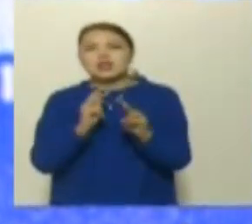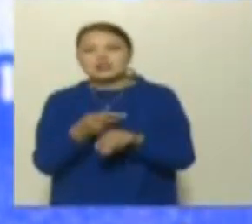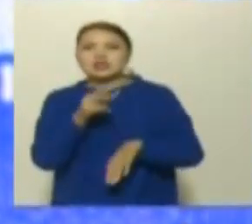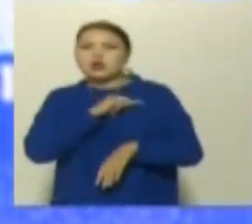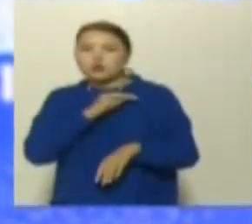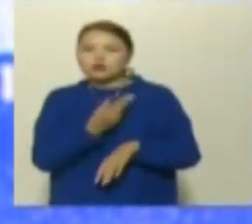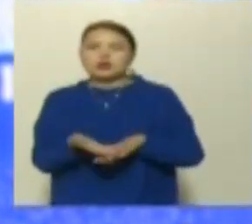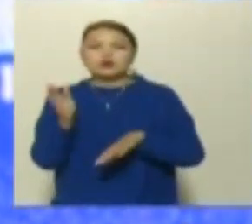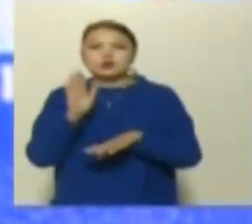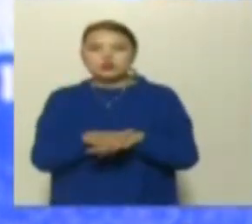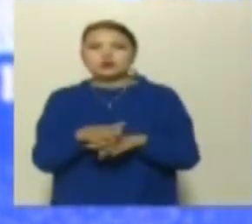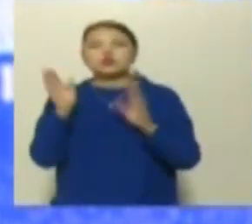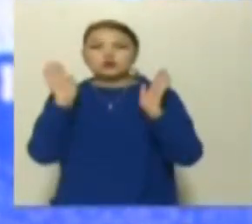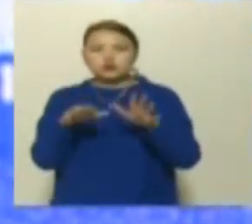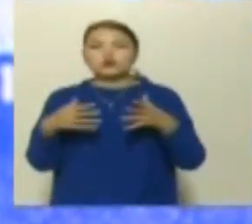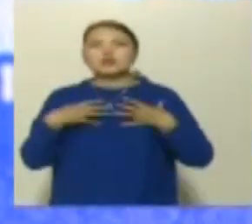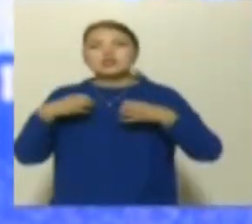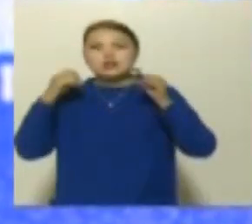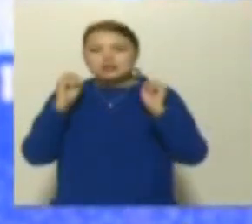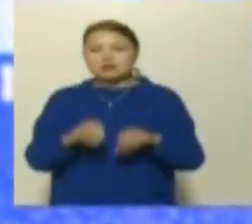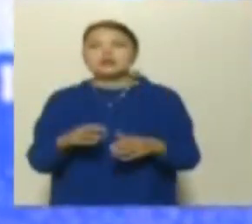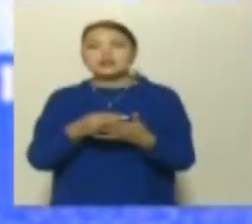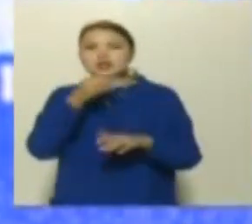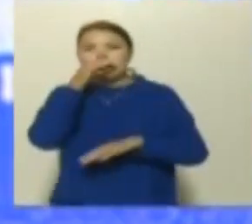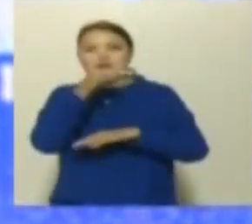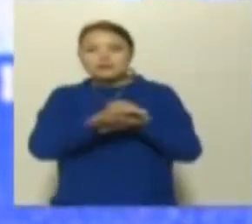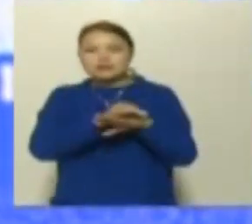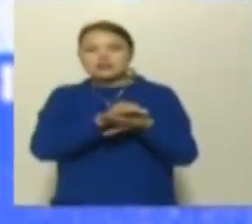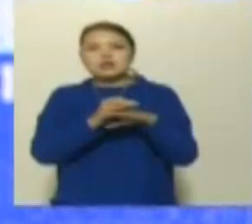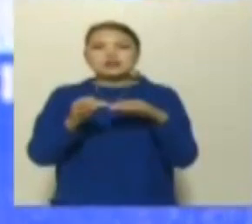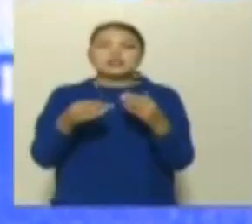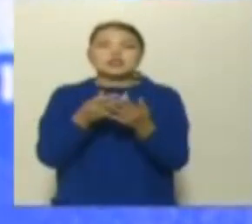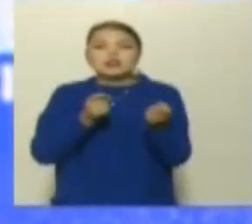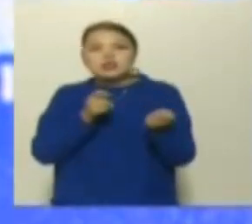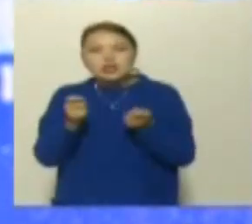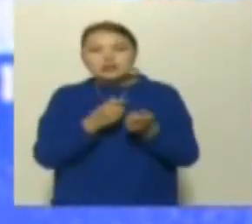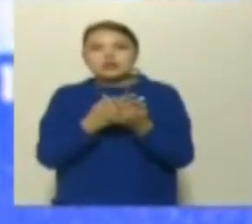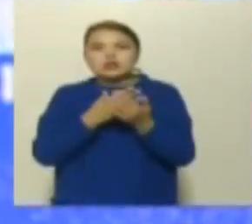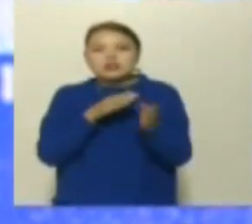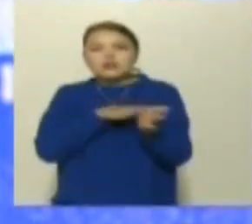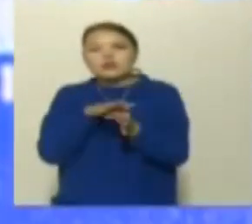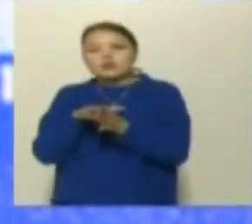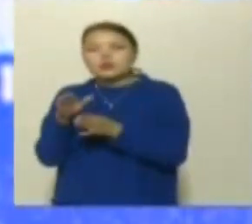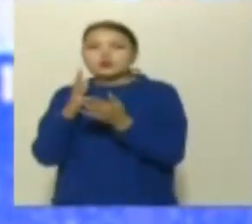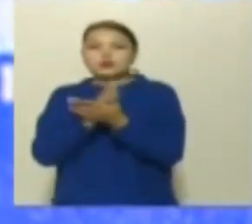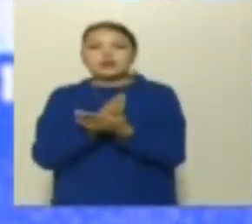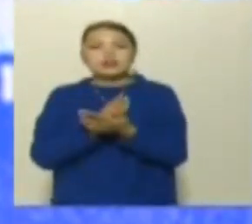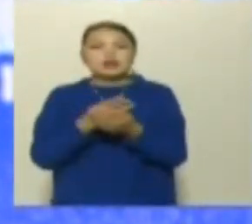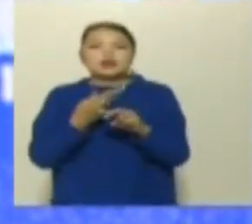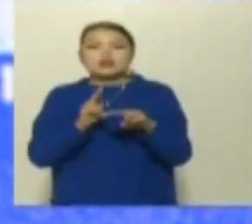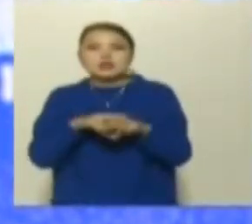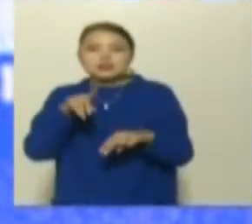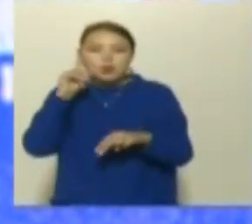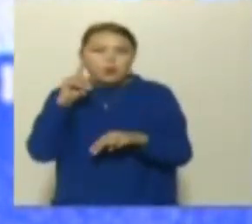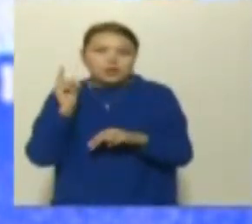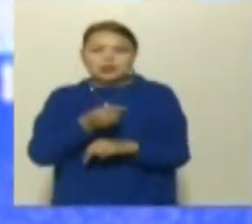да, мойымай өздеріне жүктеген міндеттерді абыройлы атқарып, жастық жалыммен,